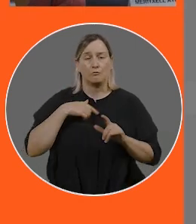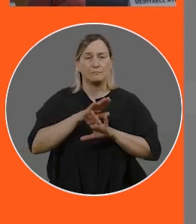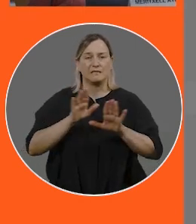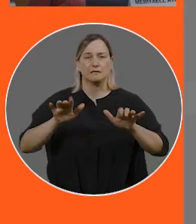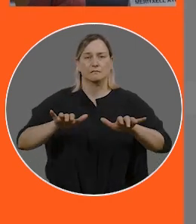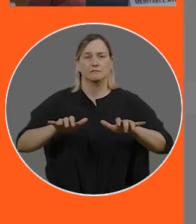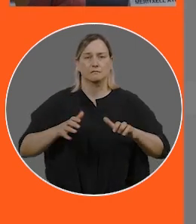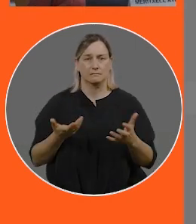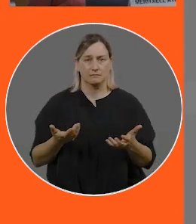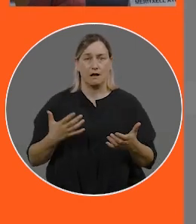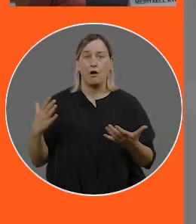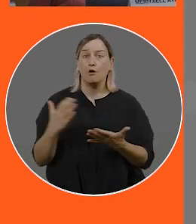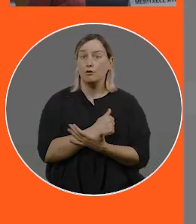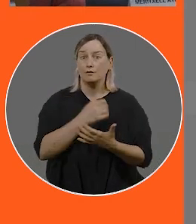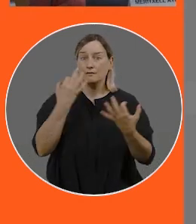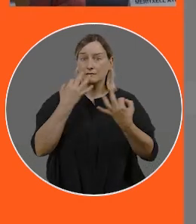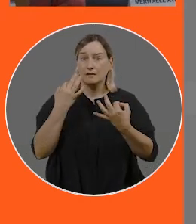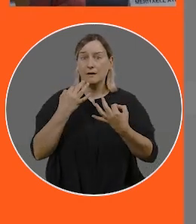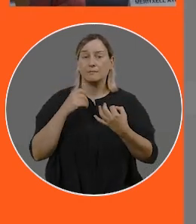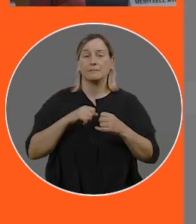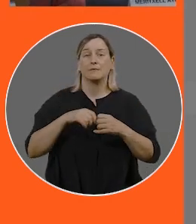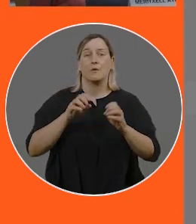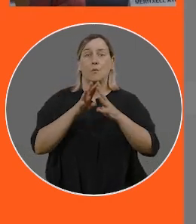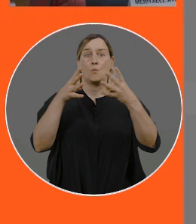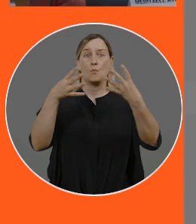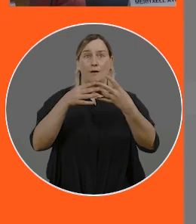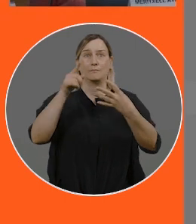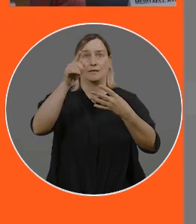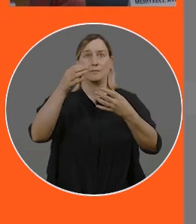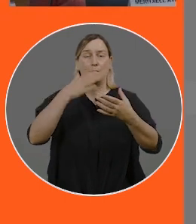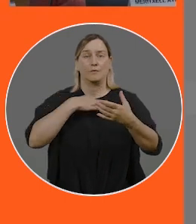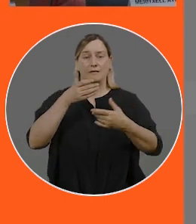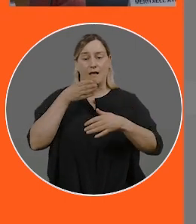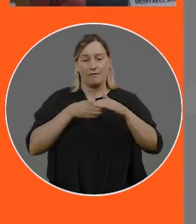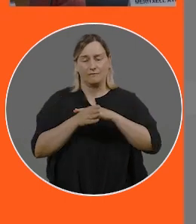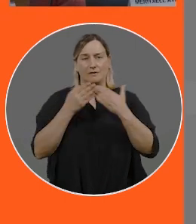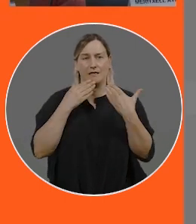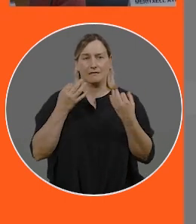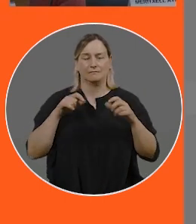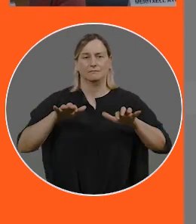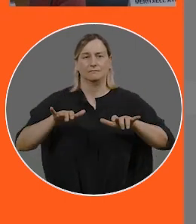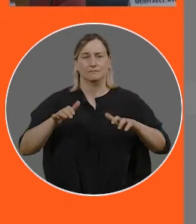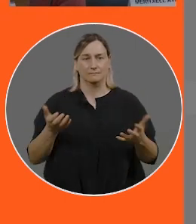Llavors, tot el que hi hagi en una pàgina web ha de ser accessible per teclat.